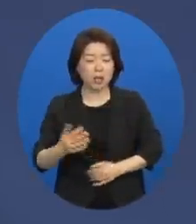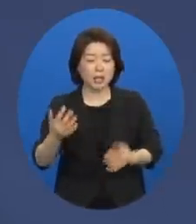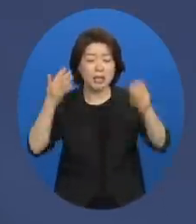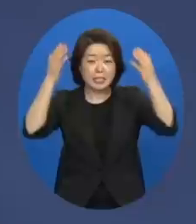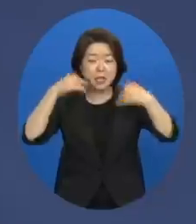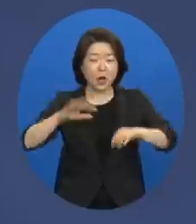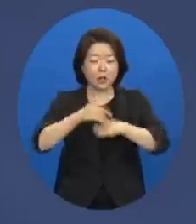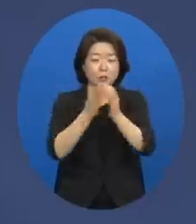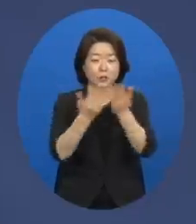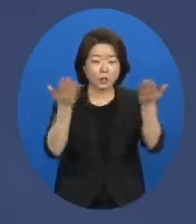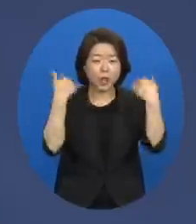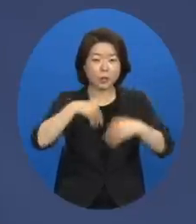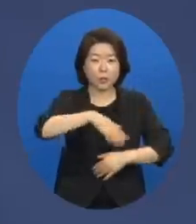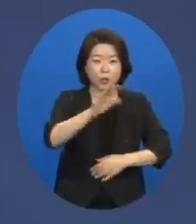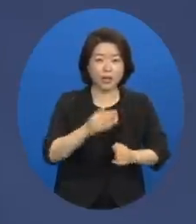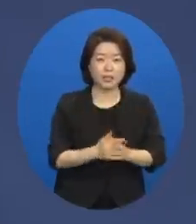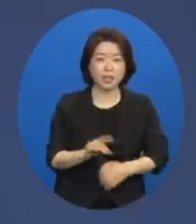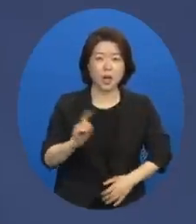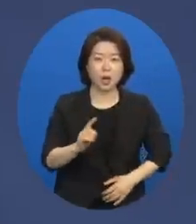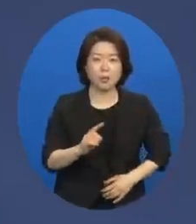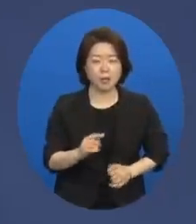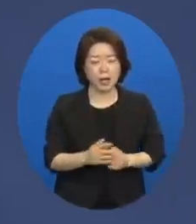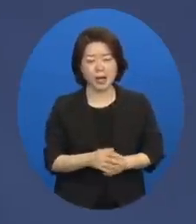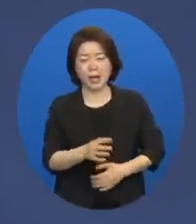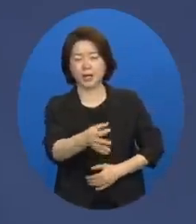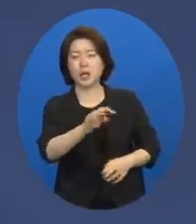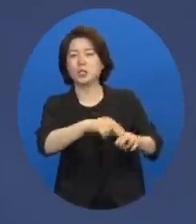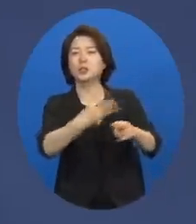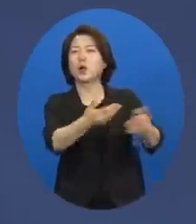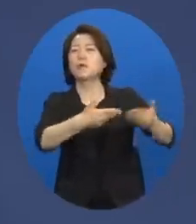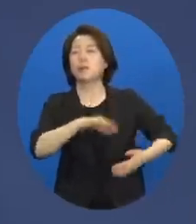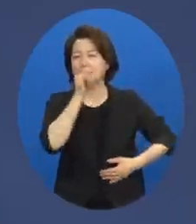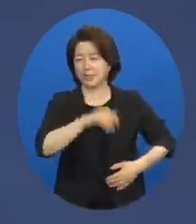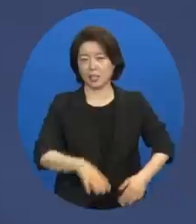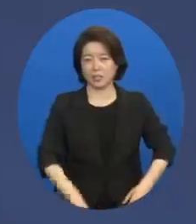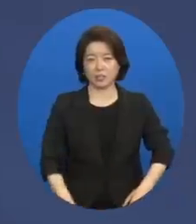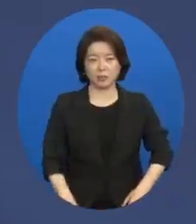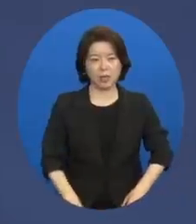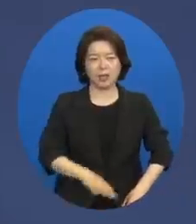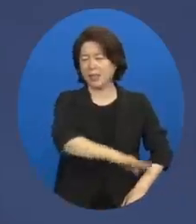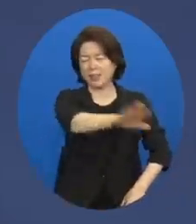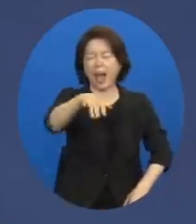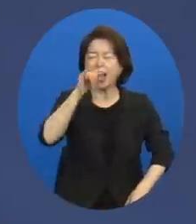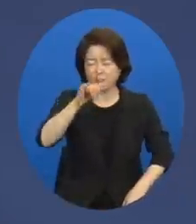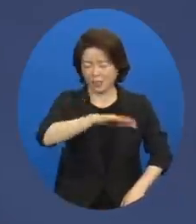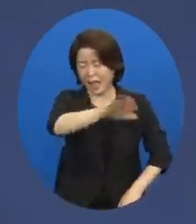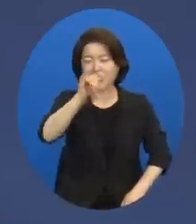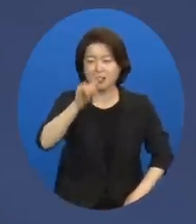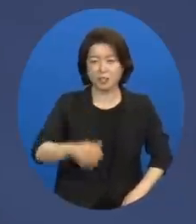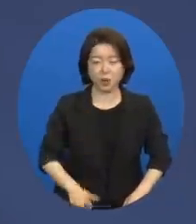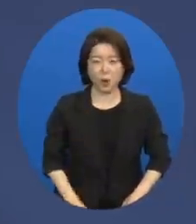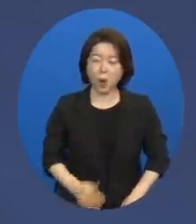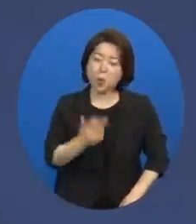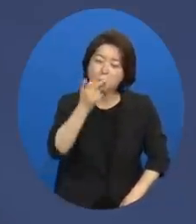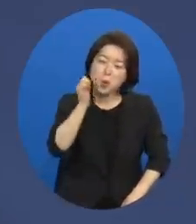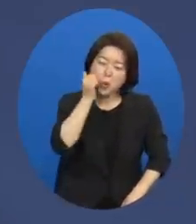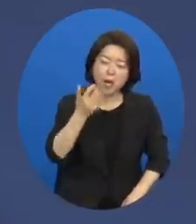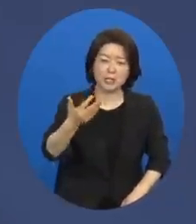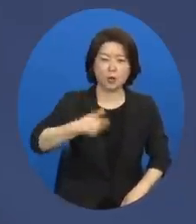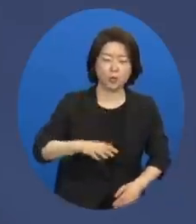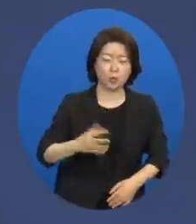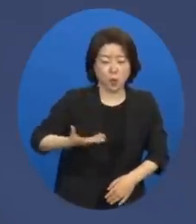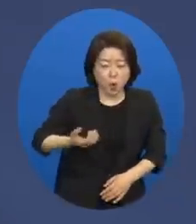나가서 교회로부터 부정부조리 청탁을 받은 게 아닌 사람이 거의 없어요. 다 초콜릿 받아오고 우유